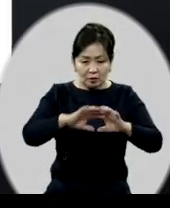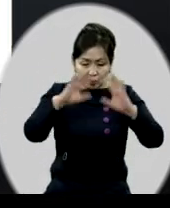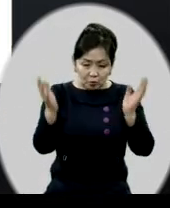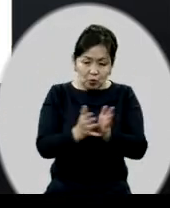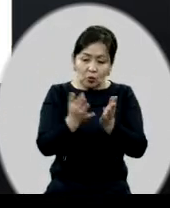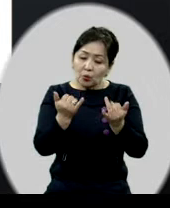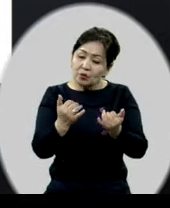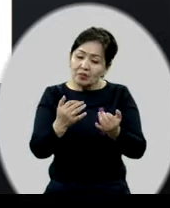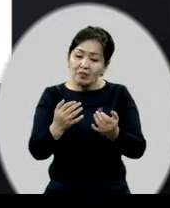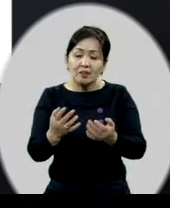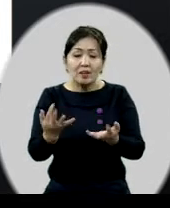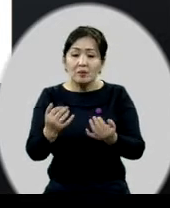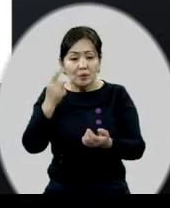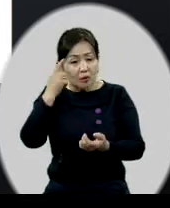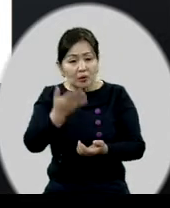олоорой.